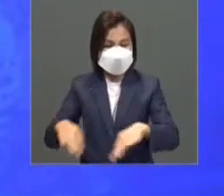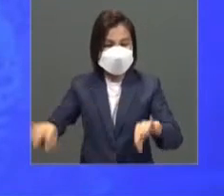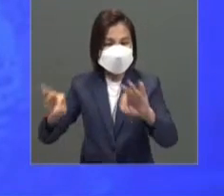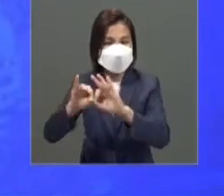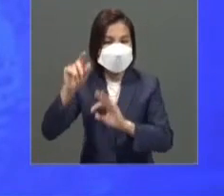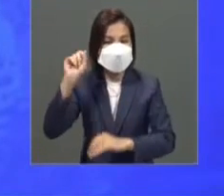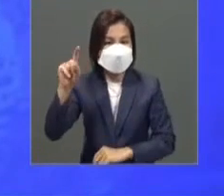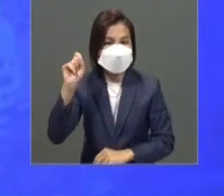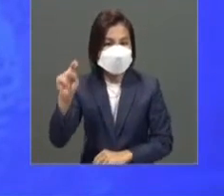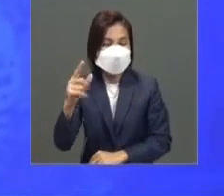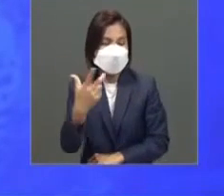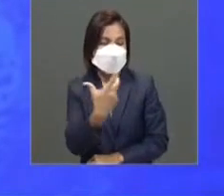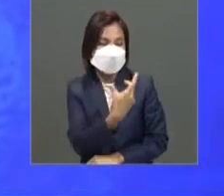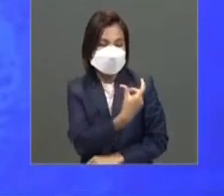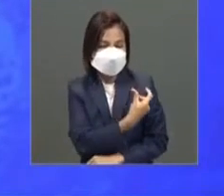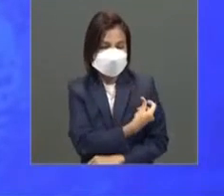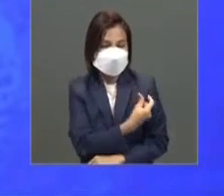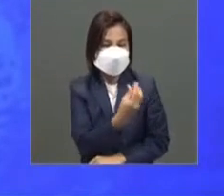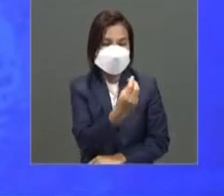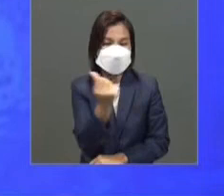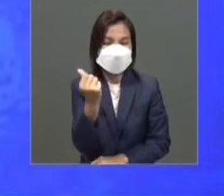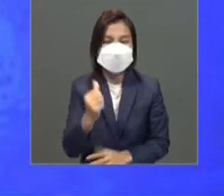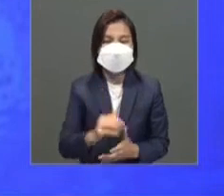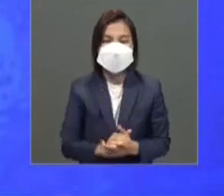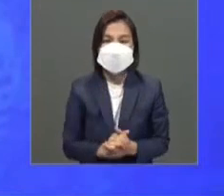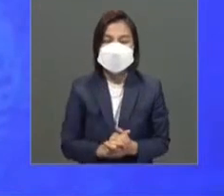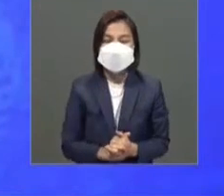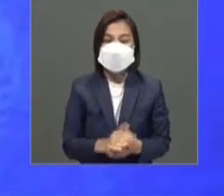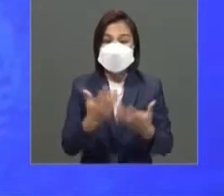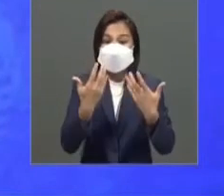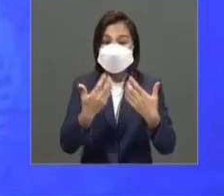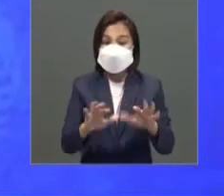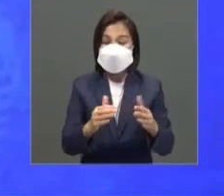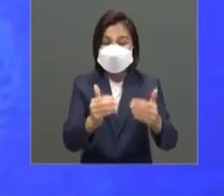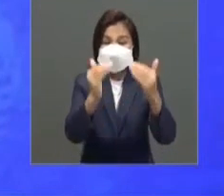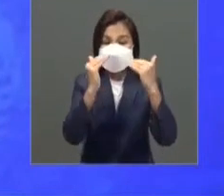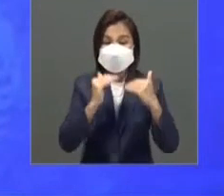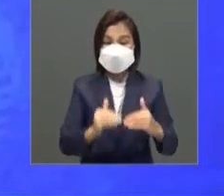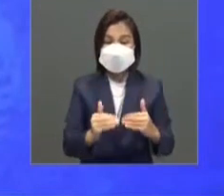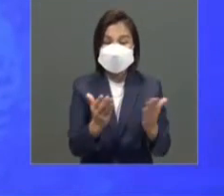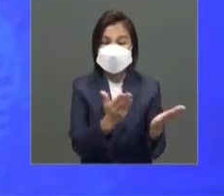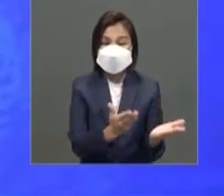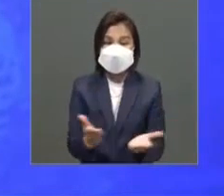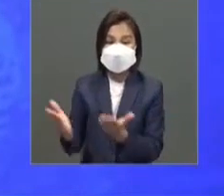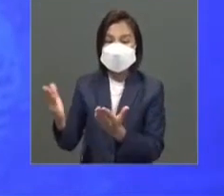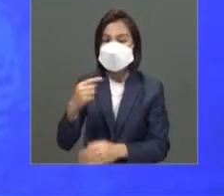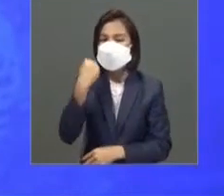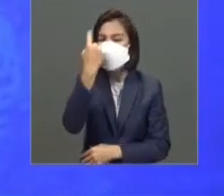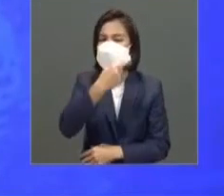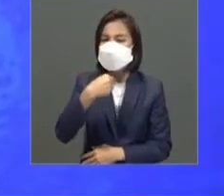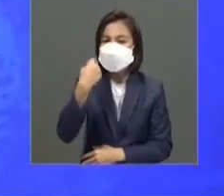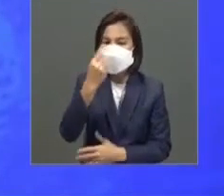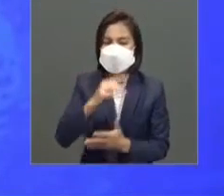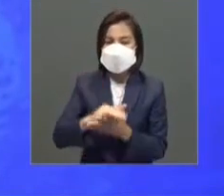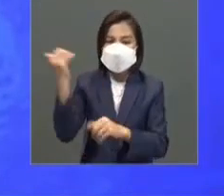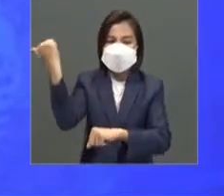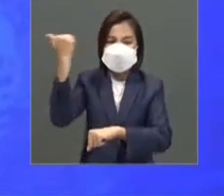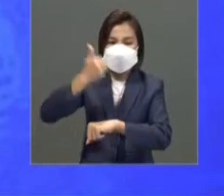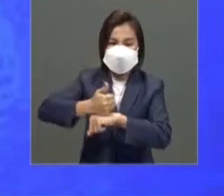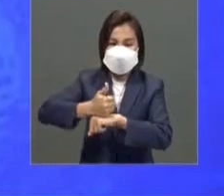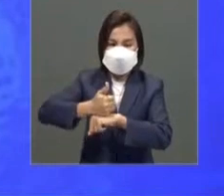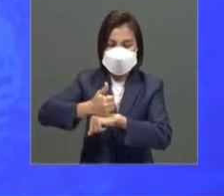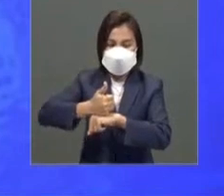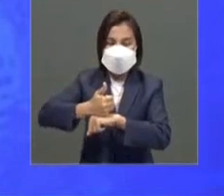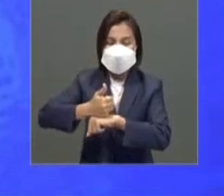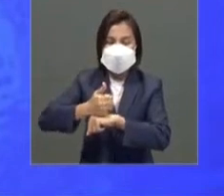องเร่งเข้ารับการฉีดวัคซีนให้เร็วที่สุดค่ะและลำดับต่อไปค่ะขออนุญาตเรียนเชิญทางคุณเพ็ญโสมเลิศสิทธิชัยผู้อำนวยการกองประม